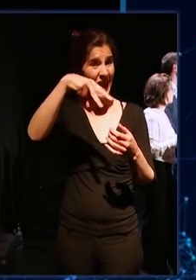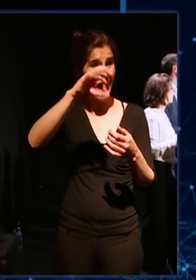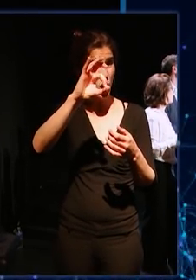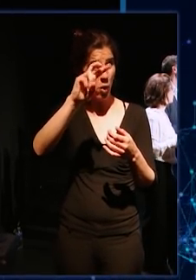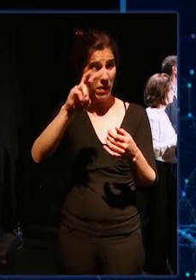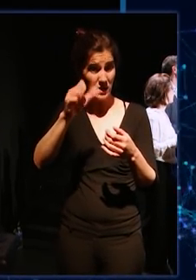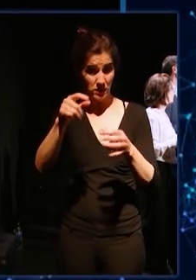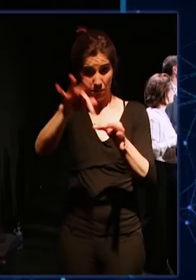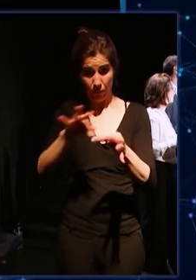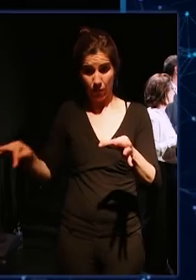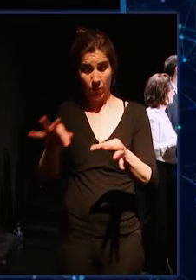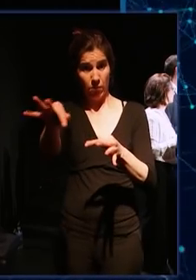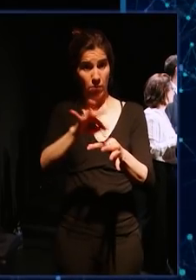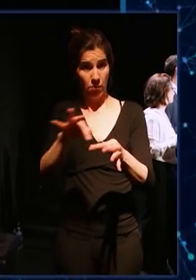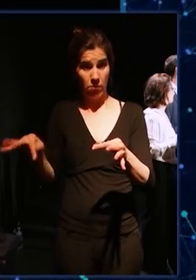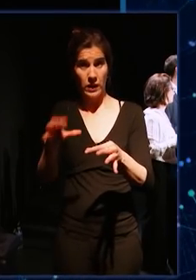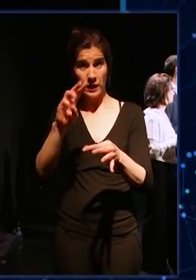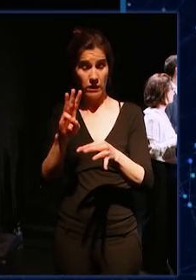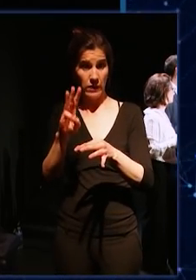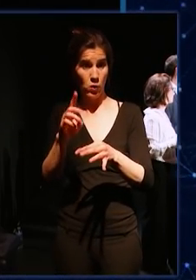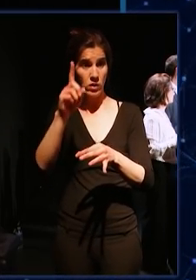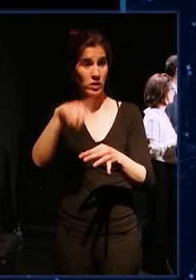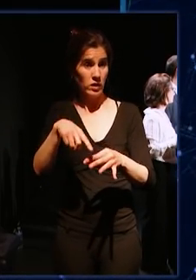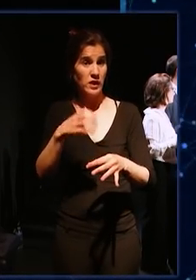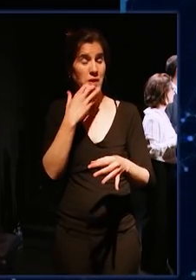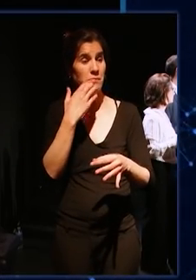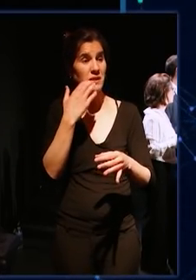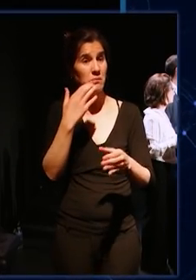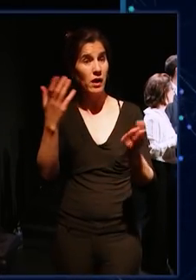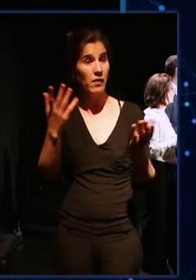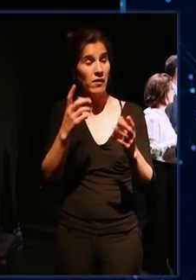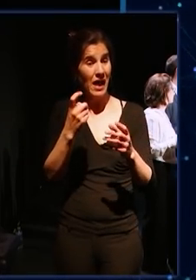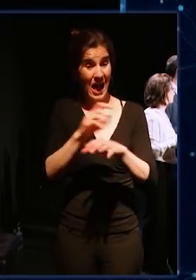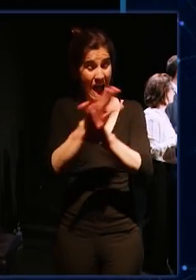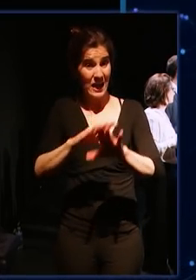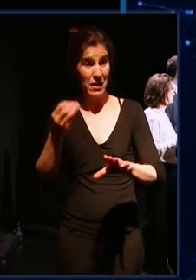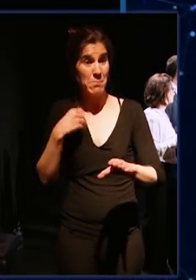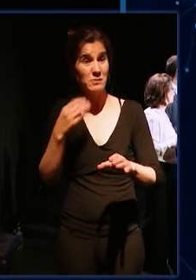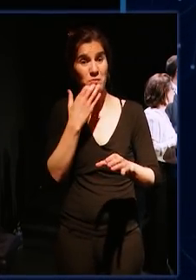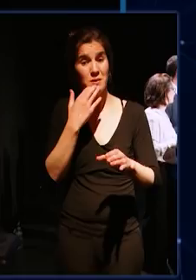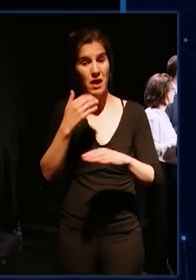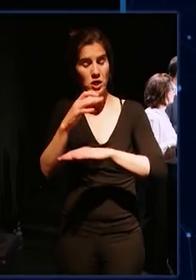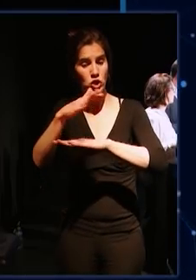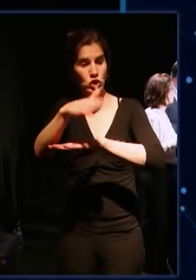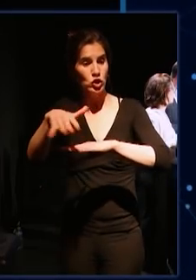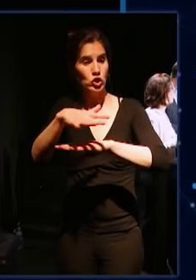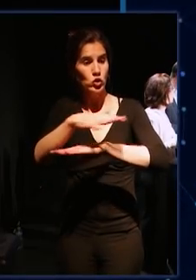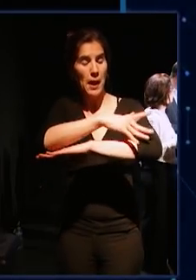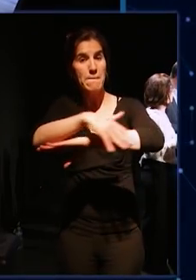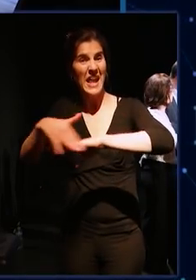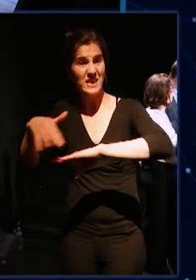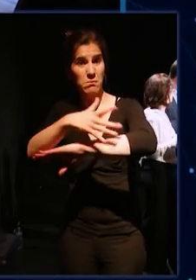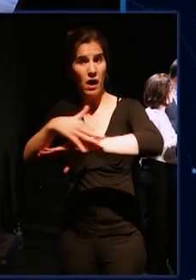ya por fin el trayecto de tren entre Vallès Oriental y Maresma. Es muy importante. Bueno, muchas